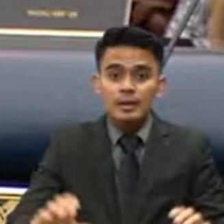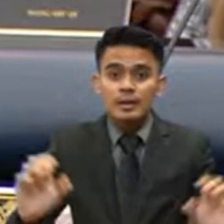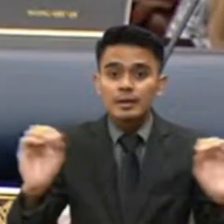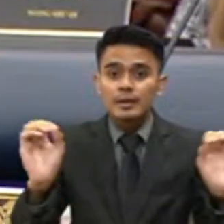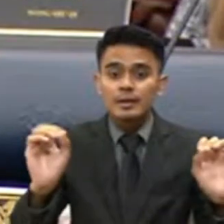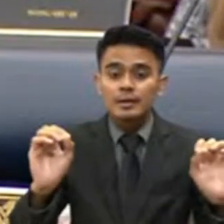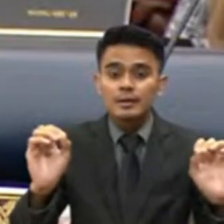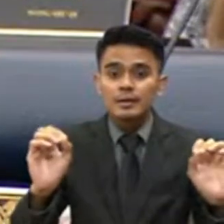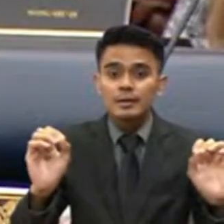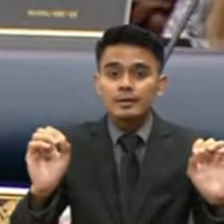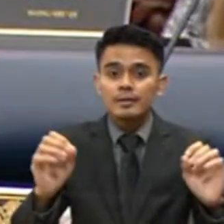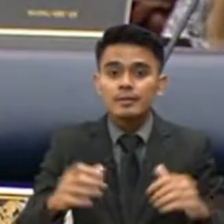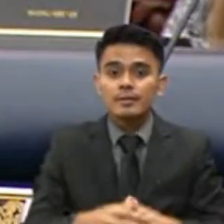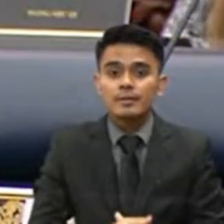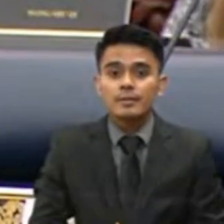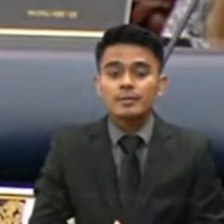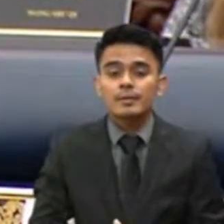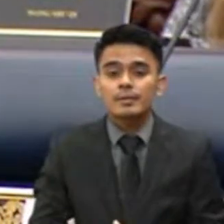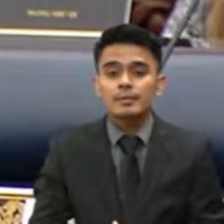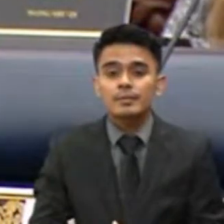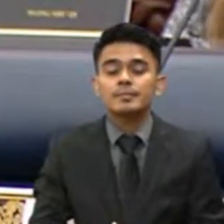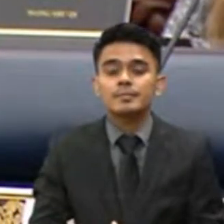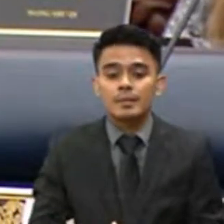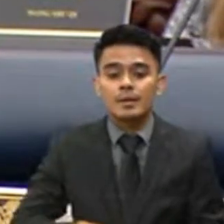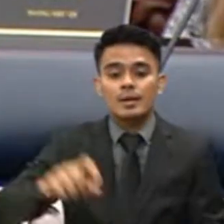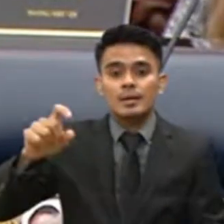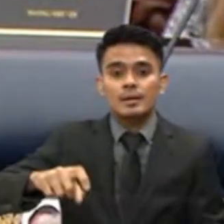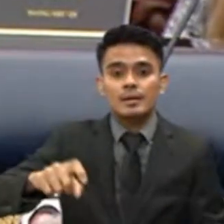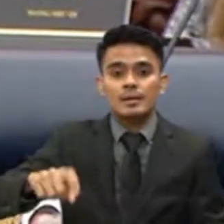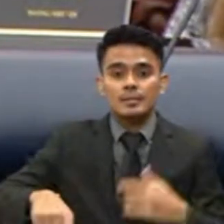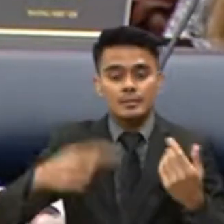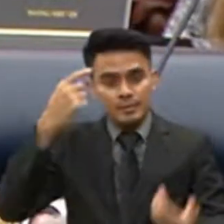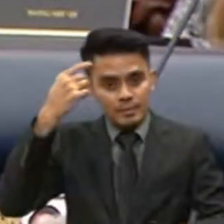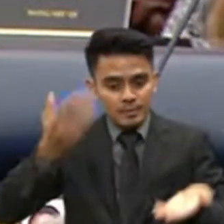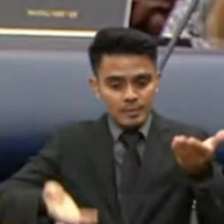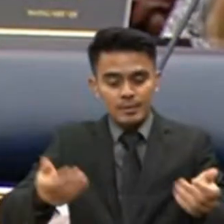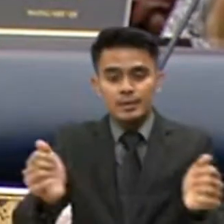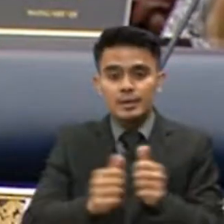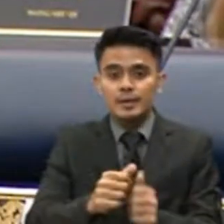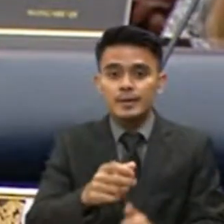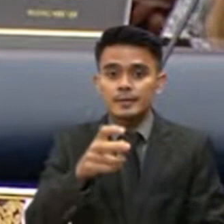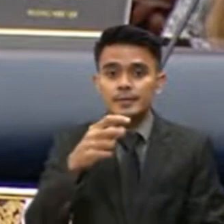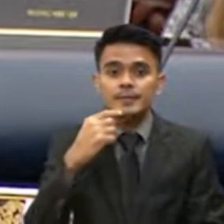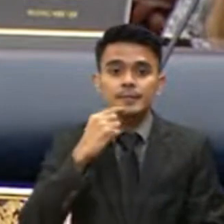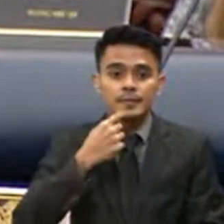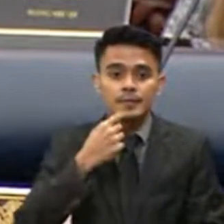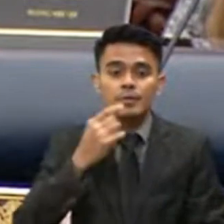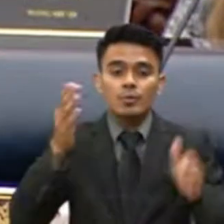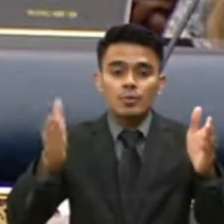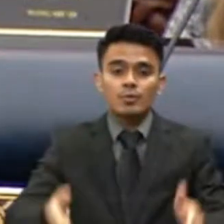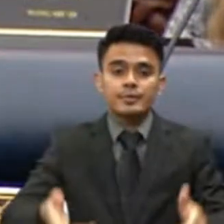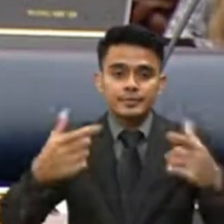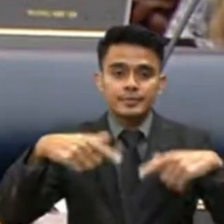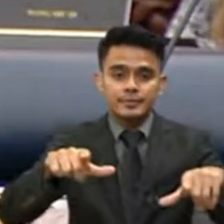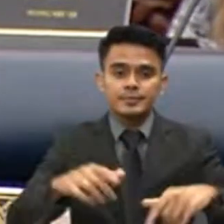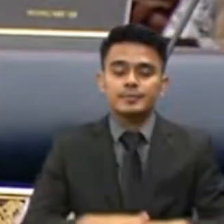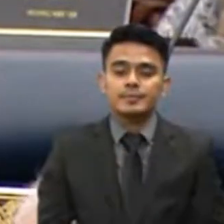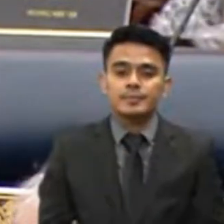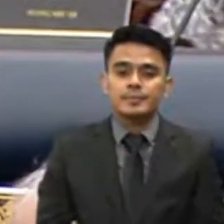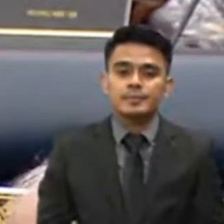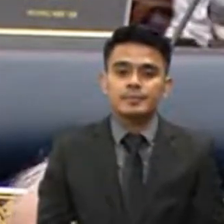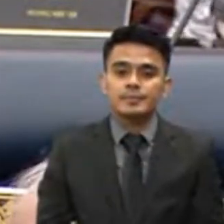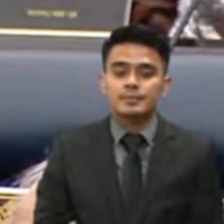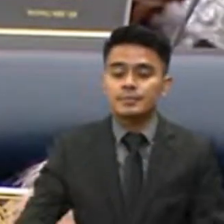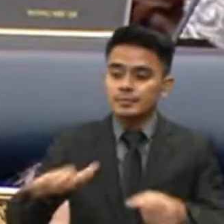kerajaan Boleh bantu paling tidaknya perkara ini perlu dipertimbangkan dengan serius pada mereka yang layak Saya ingin